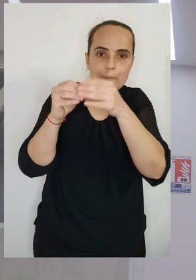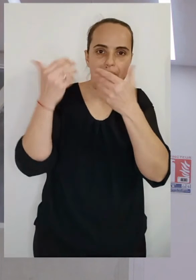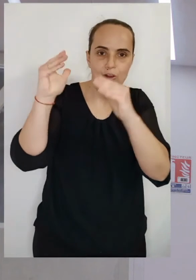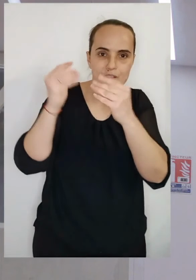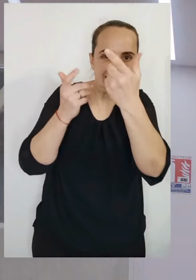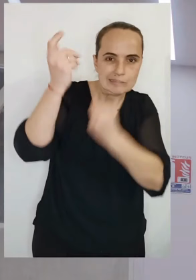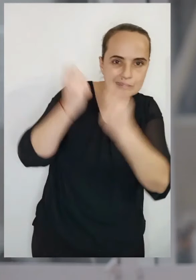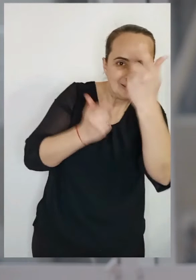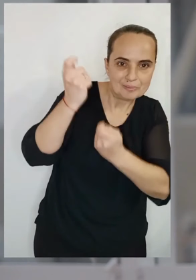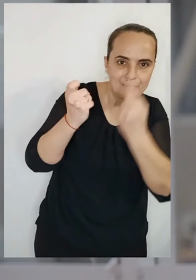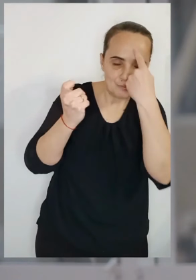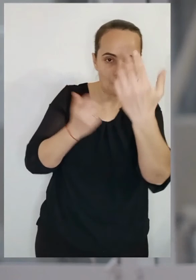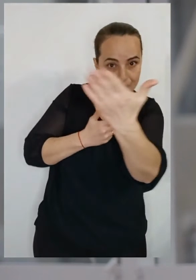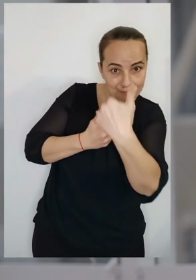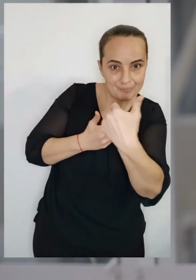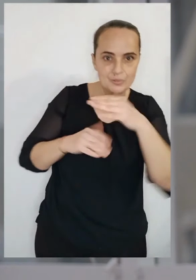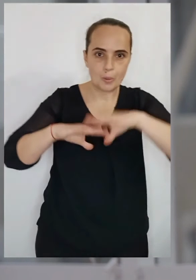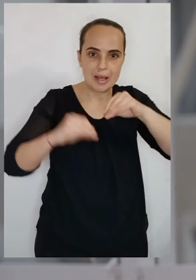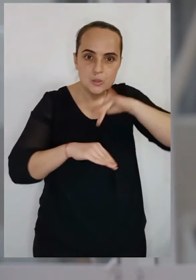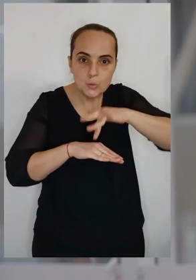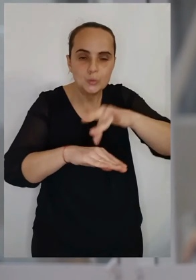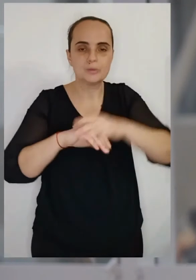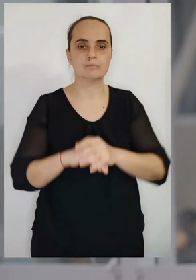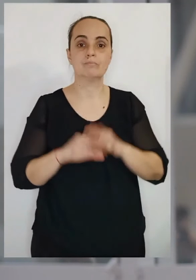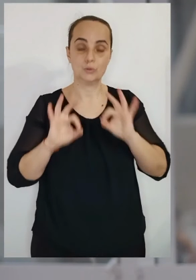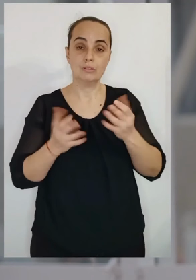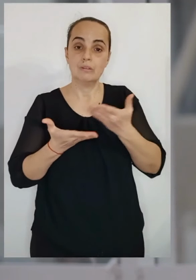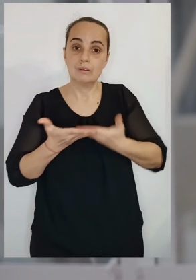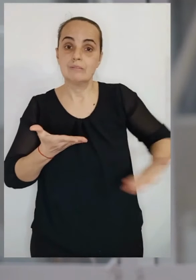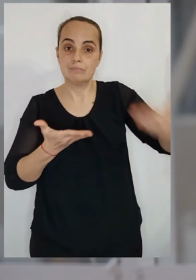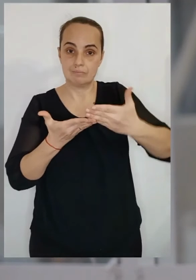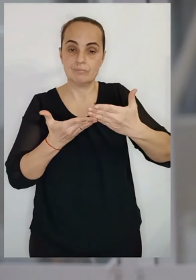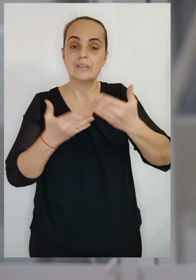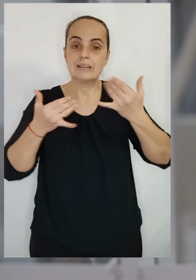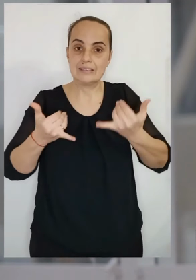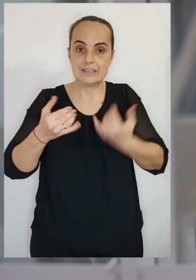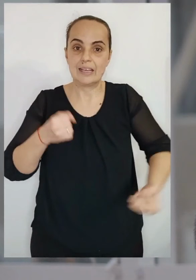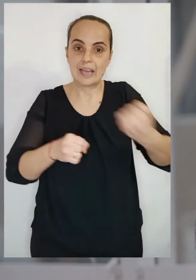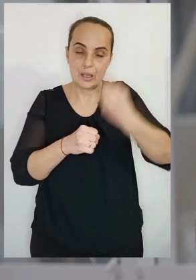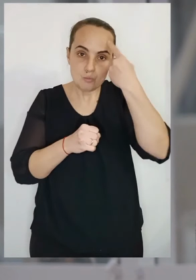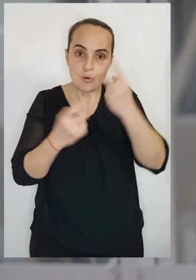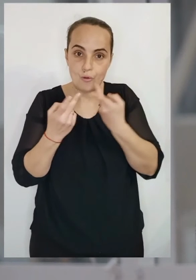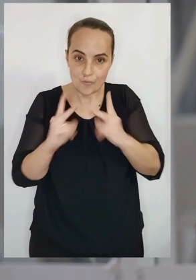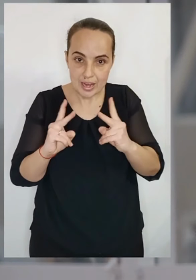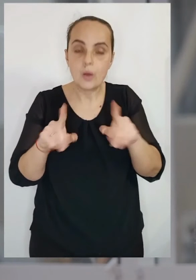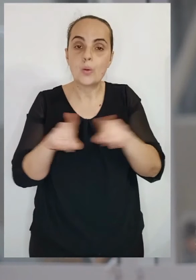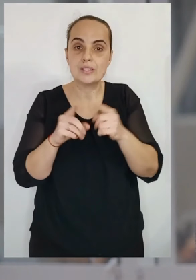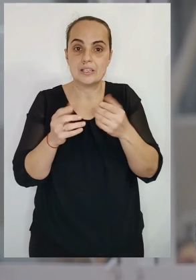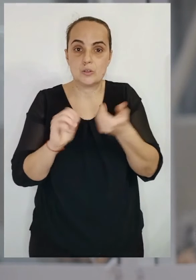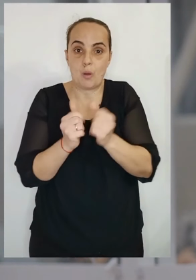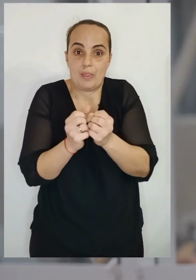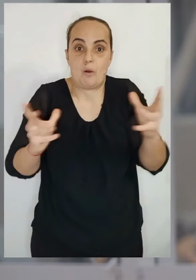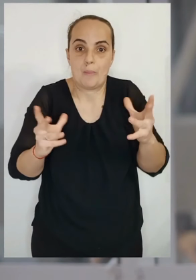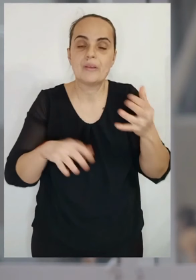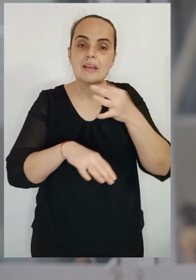utiliser toutes ces installations. C'est ça. Alors en fait, les installations, elles sont faites pour la ville et pour développer le sport. Et après, en plus